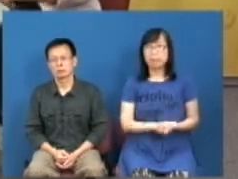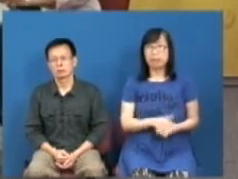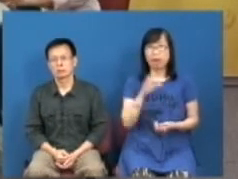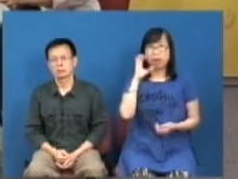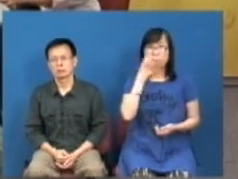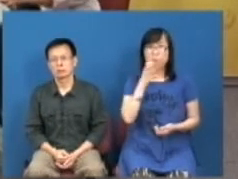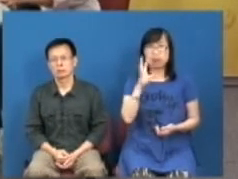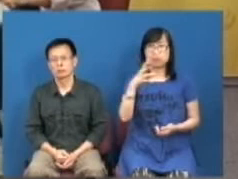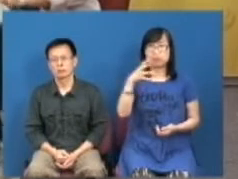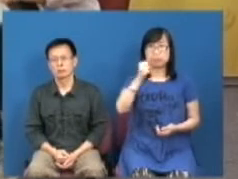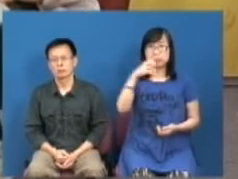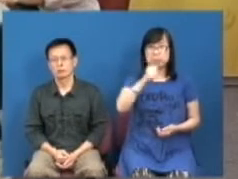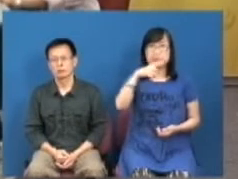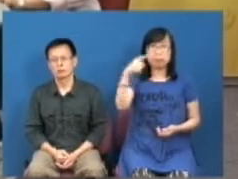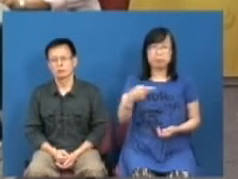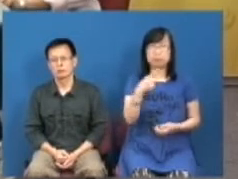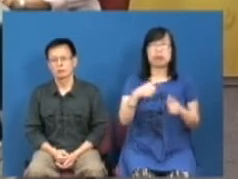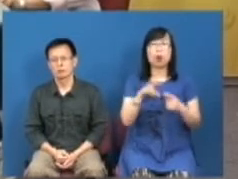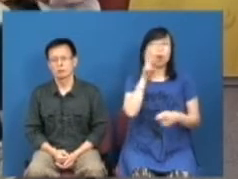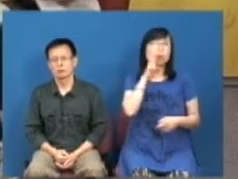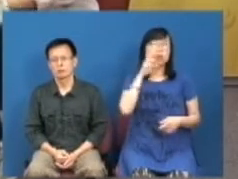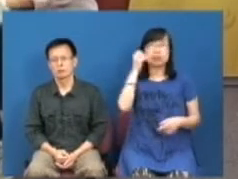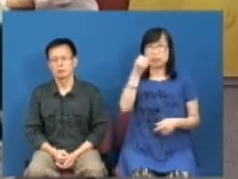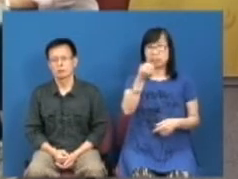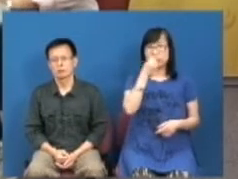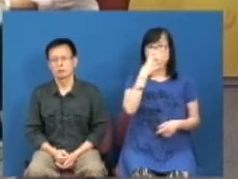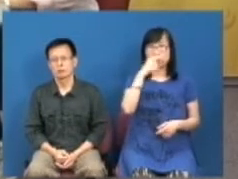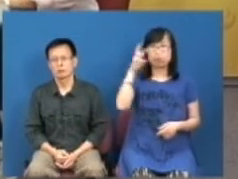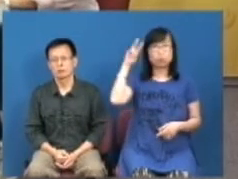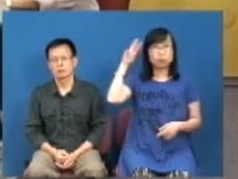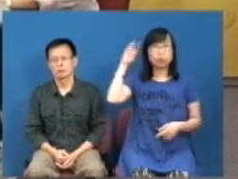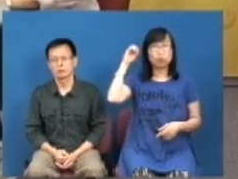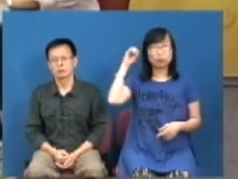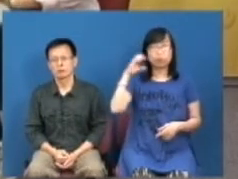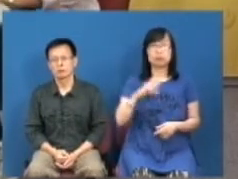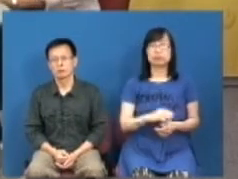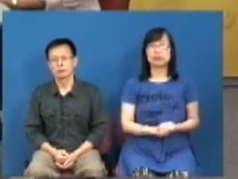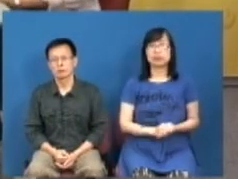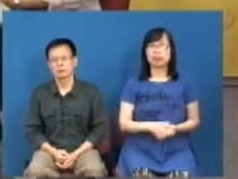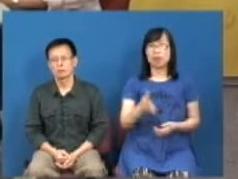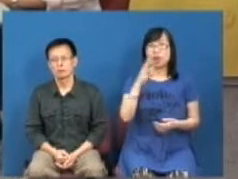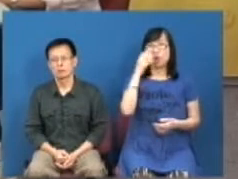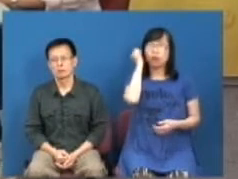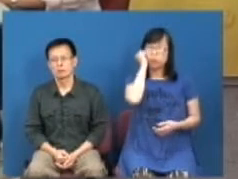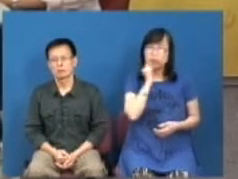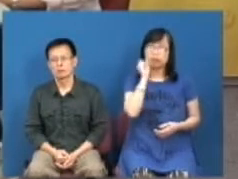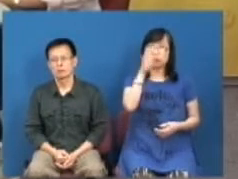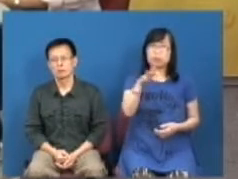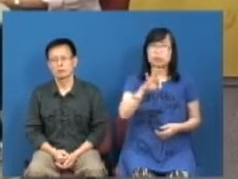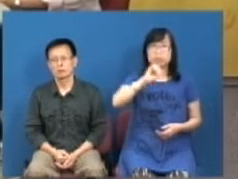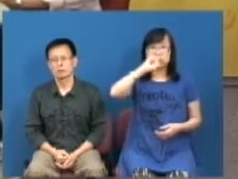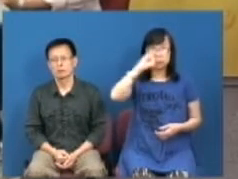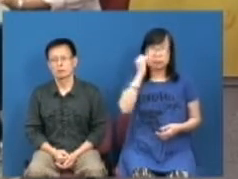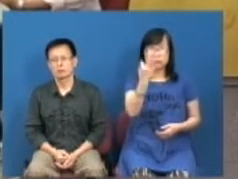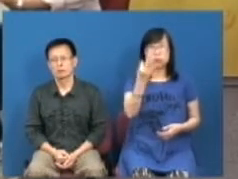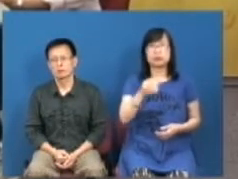即係50万人口，即係好似將軍澳嘅人口咁樣，但係人哋老人家係講緊3毫子搭車嘅啫喎。係